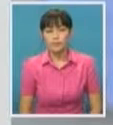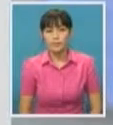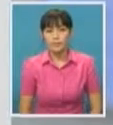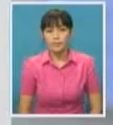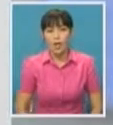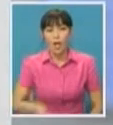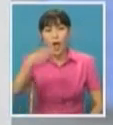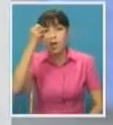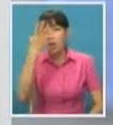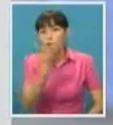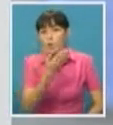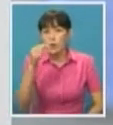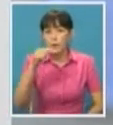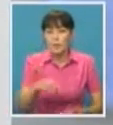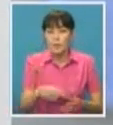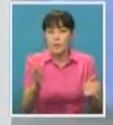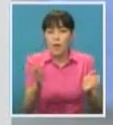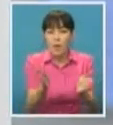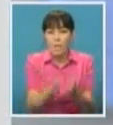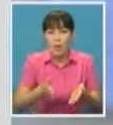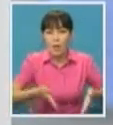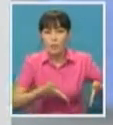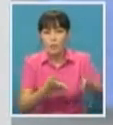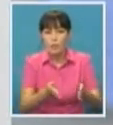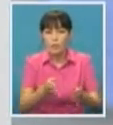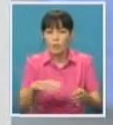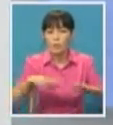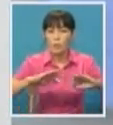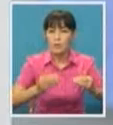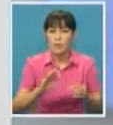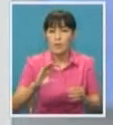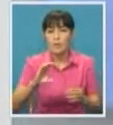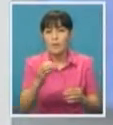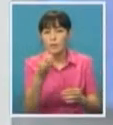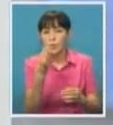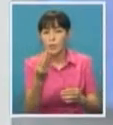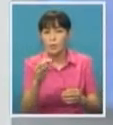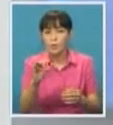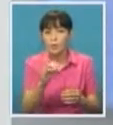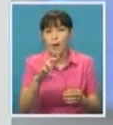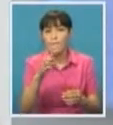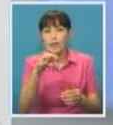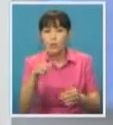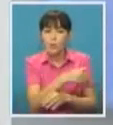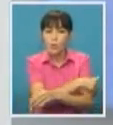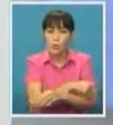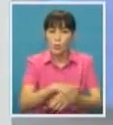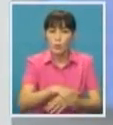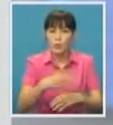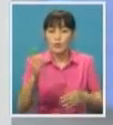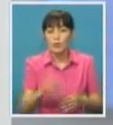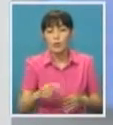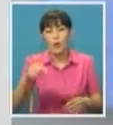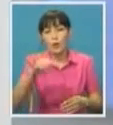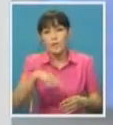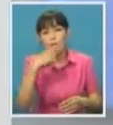Жарыққа жарымағанымыз бұлай тұрсын, тар жол тынысымызды тарылтты. Шымкенттегі Самал шағын ауданы Сағынбай Юсупов және Бауыржан Момышұлы көшесінің тұрғындары осылай